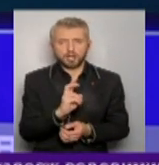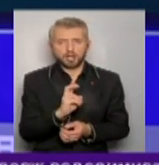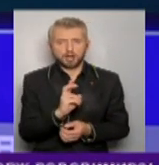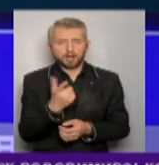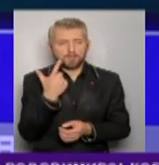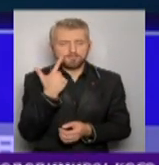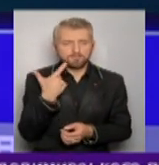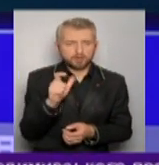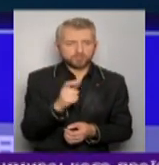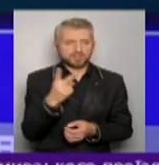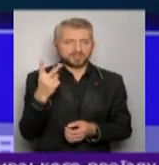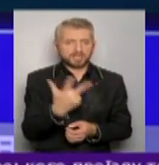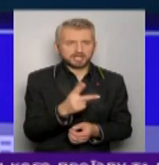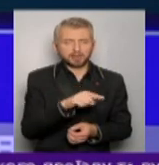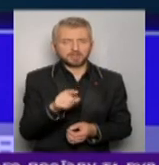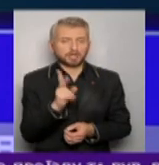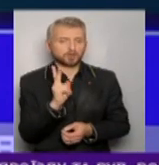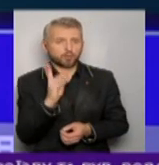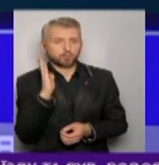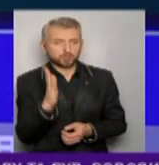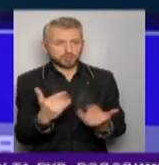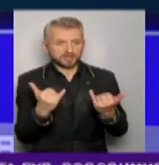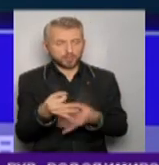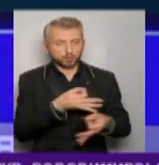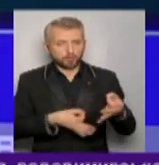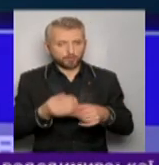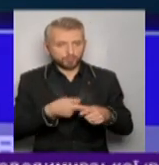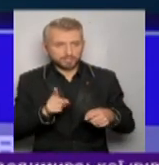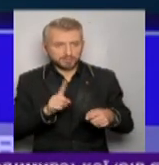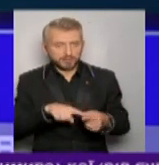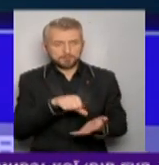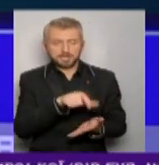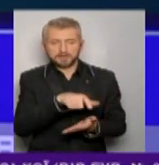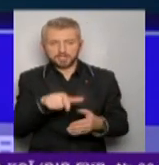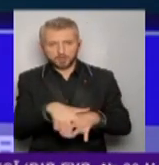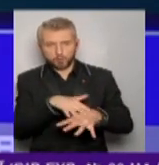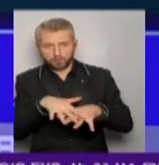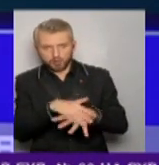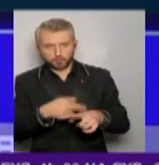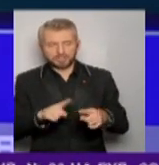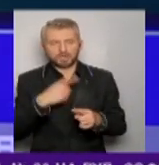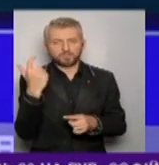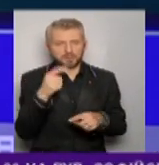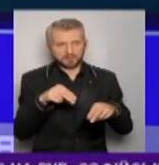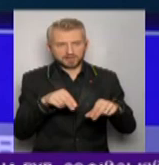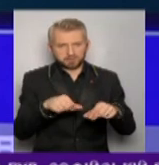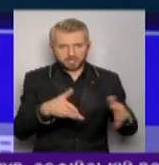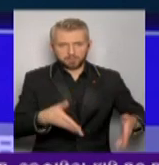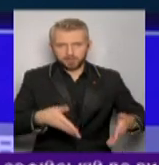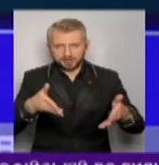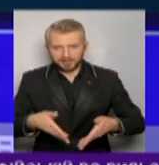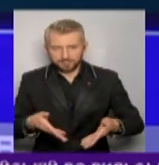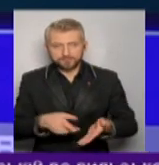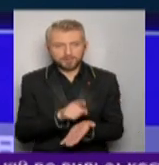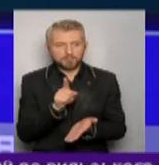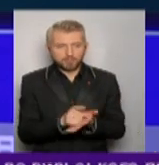подавляюча більшість, дві третини тих, хто буде зараз обговорювати, це представники громадськості, це власники цих земельних паїв